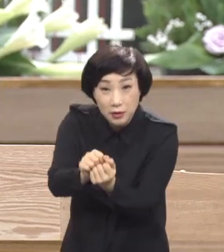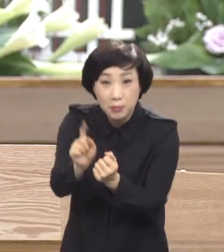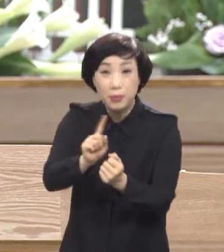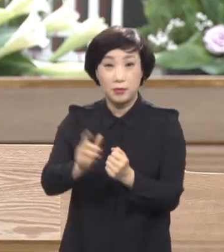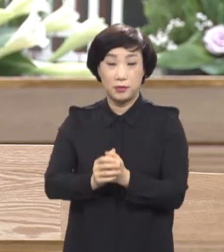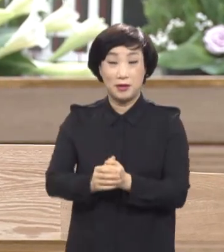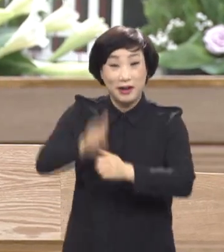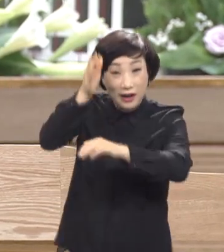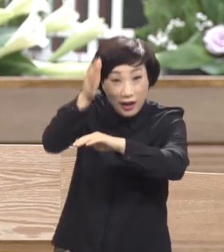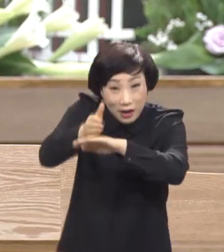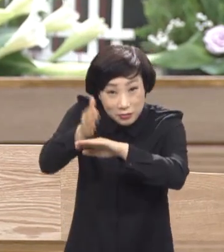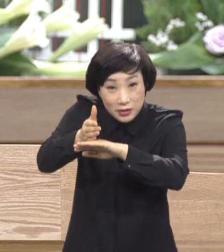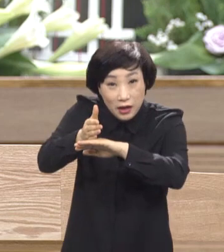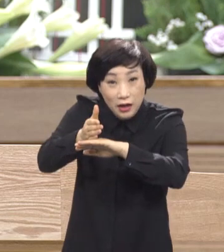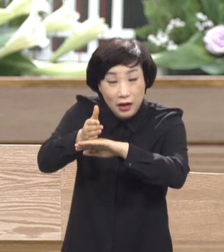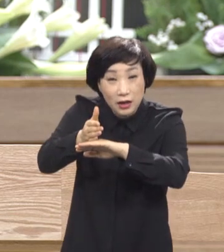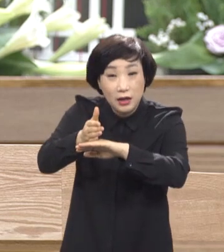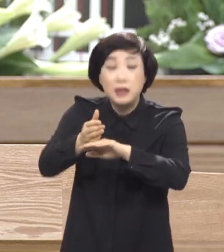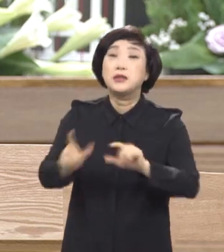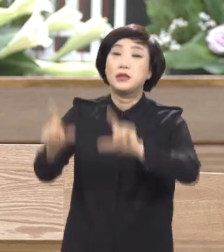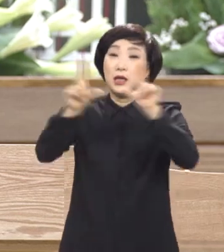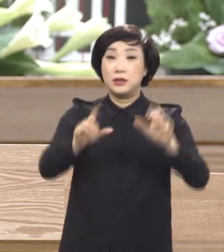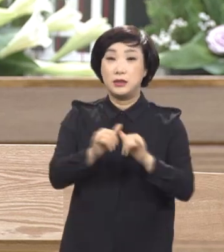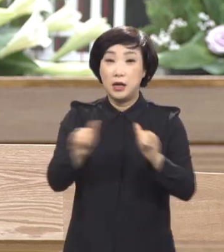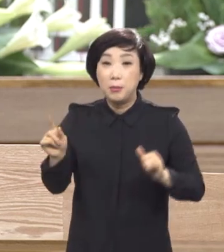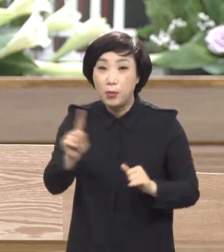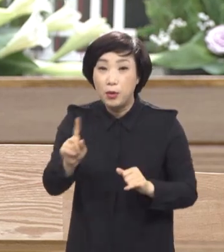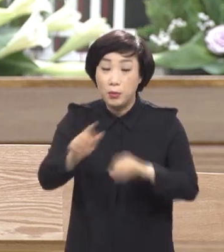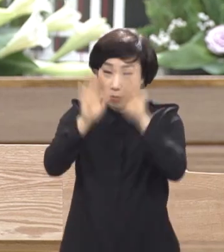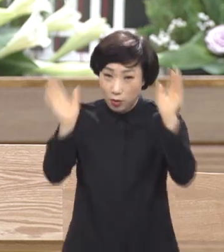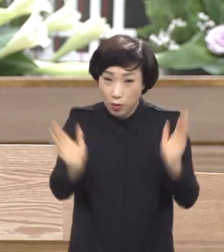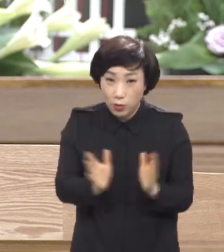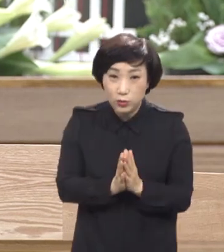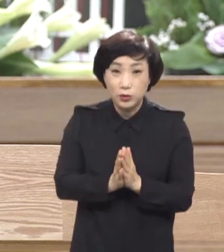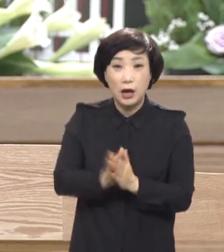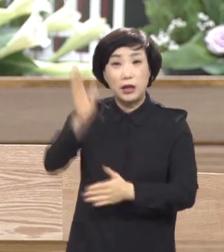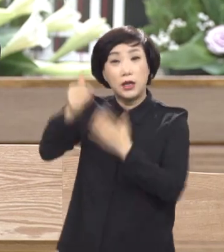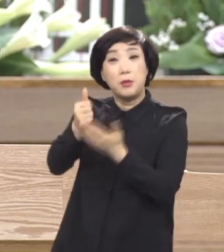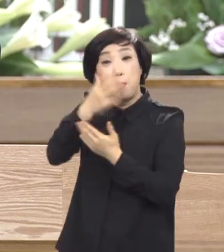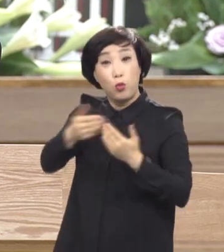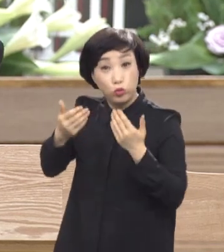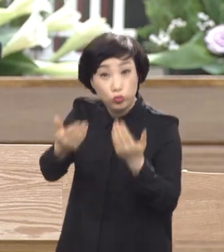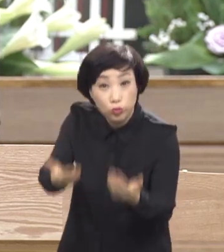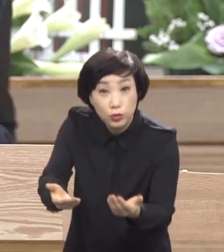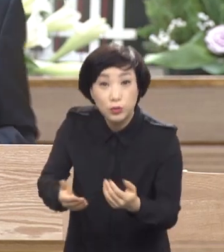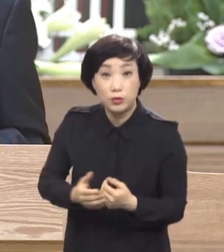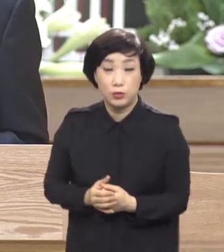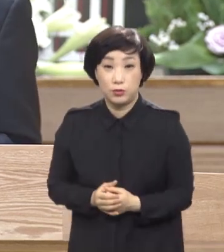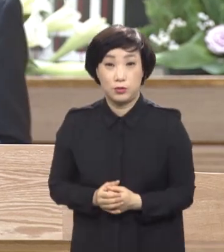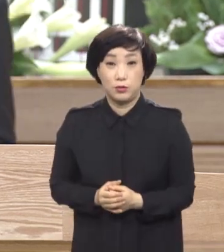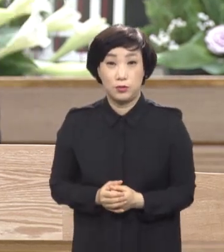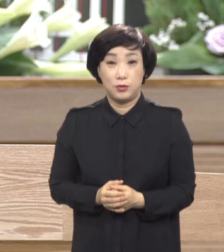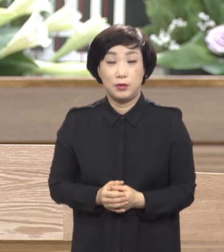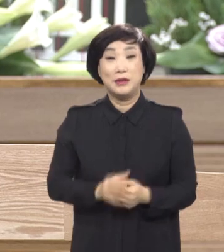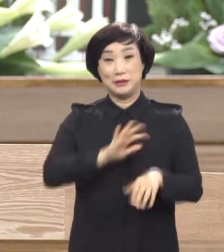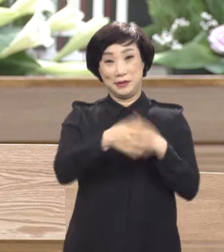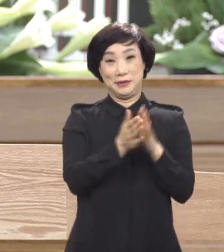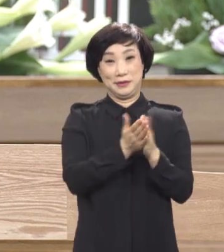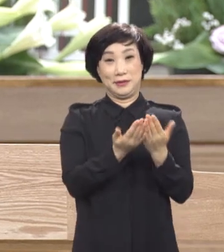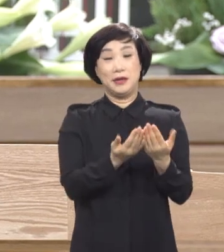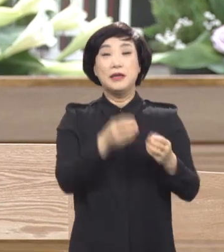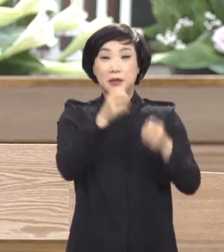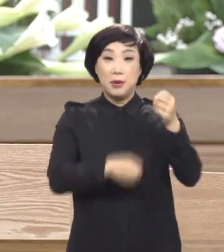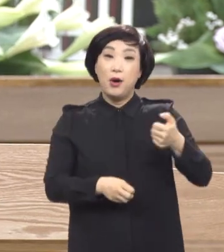감사하면서 산 사람들은 다 하나님께서 축복하셨지 그래서 10편